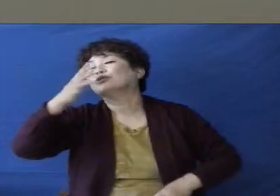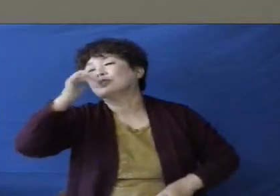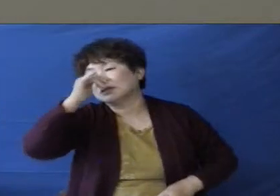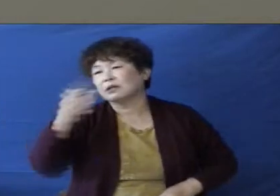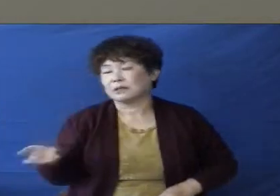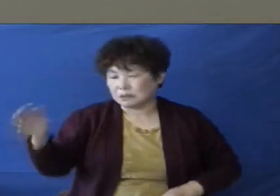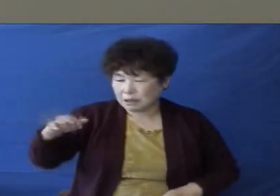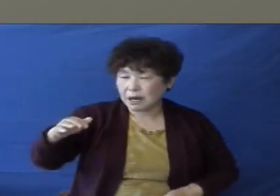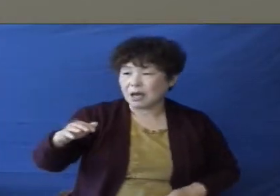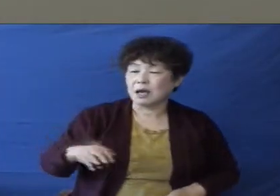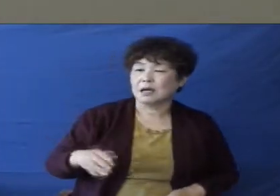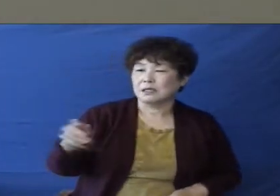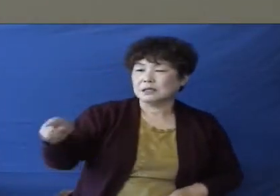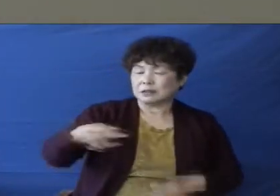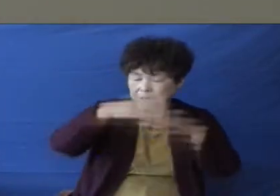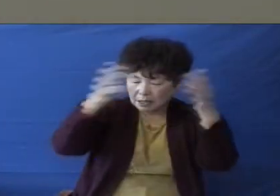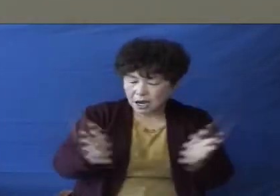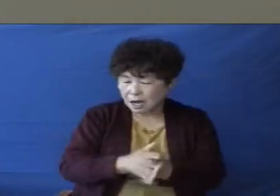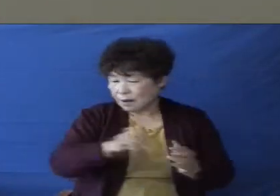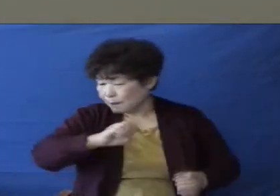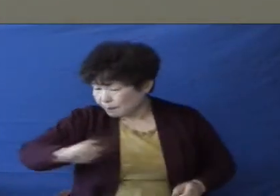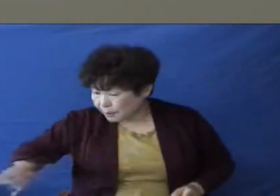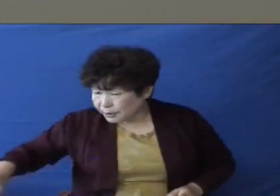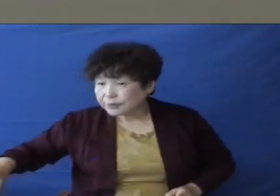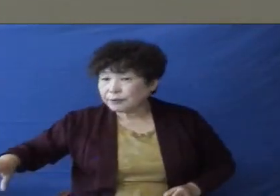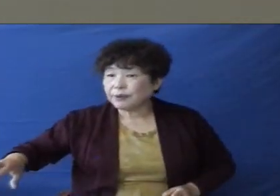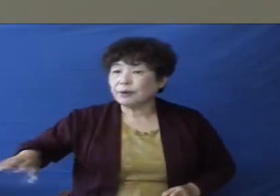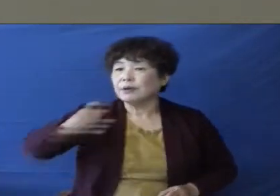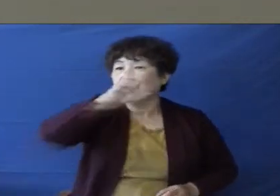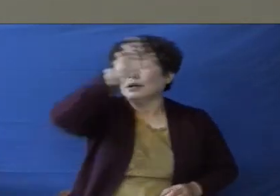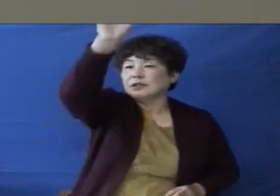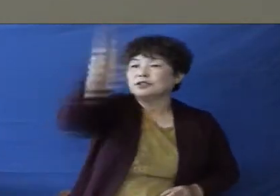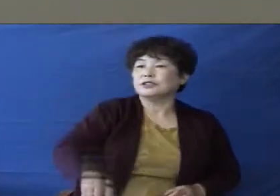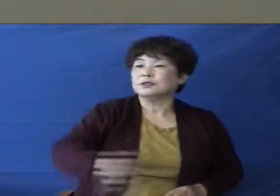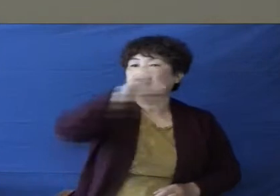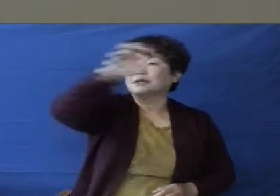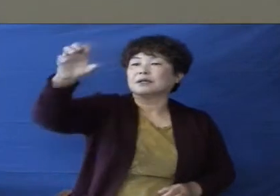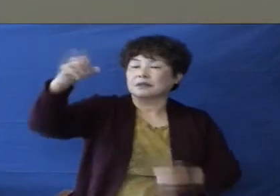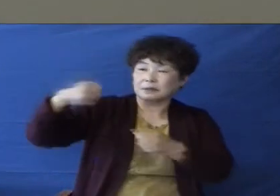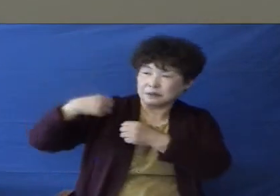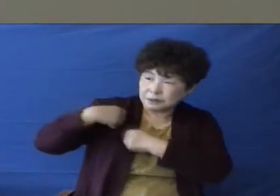때문에 하나님의 아버지의 뜻이고 음성 이기 때문에 그 길을 갑니다